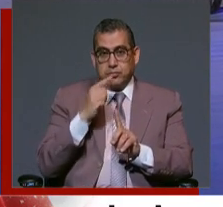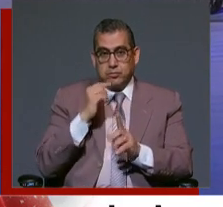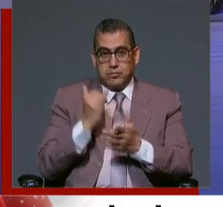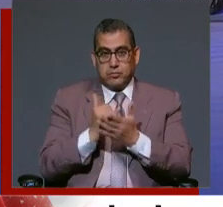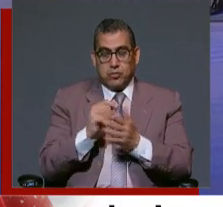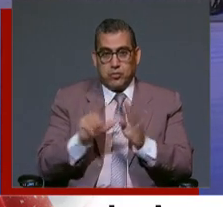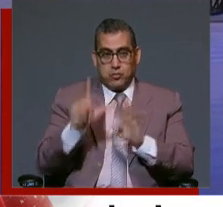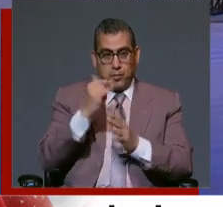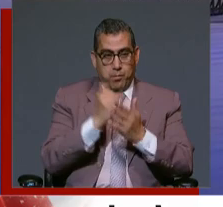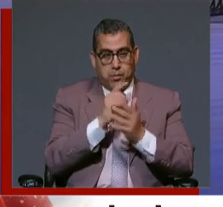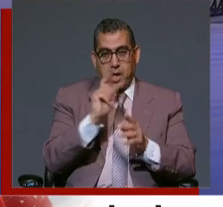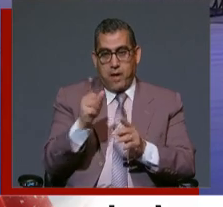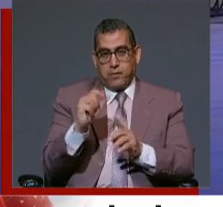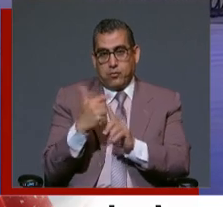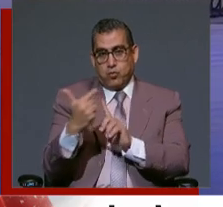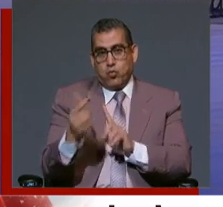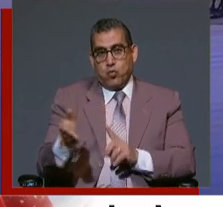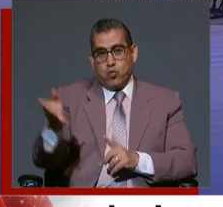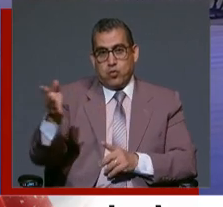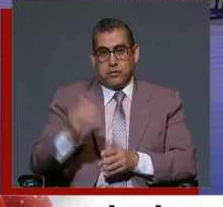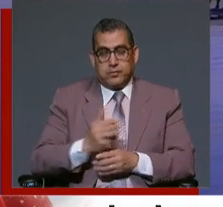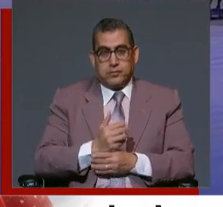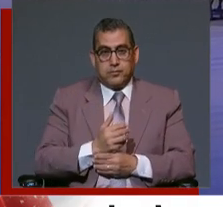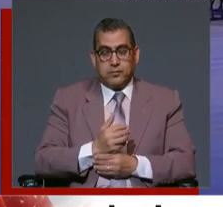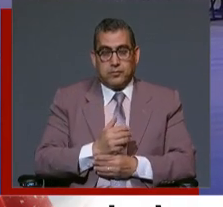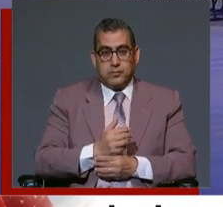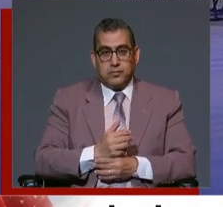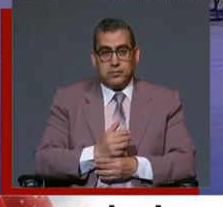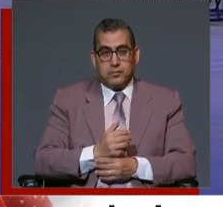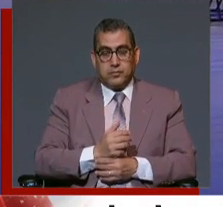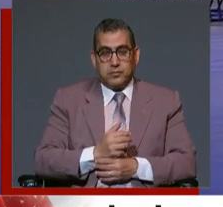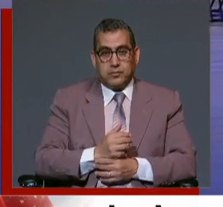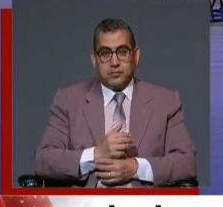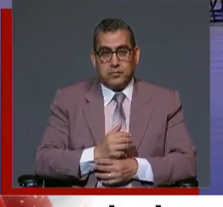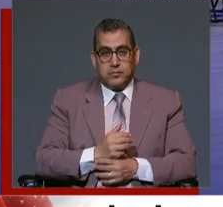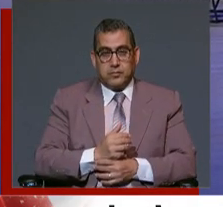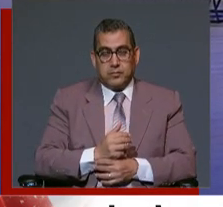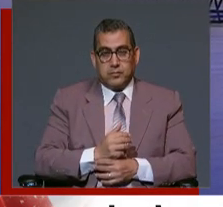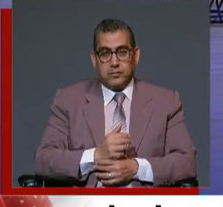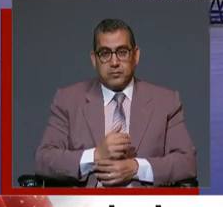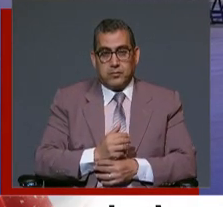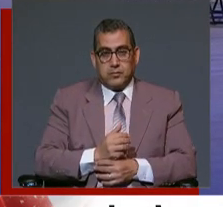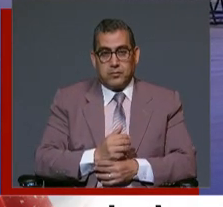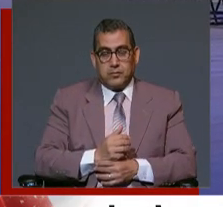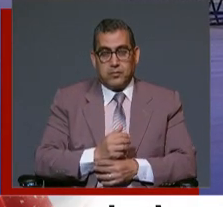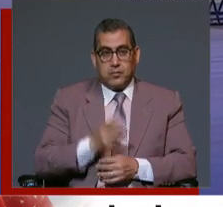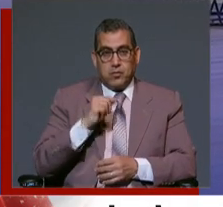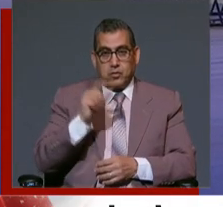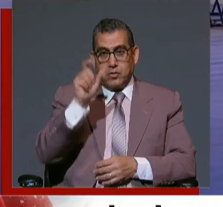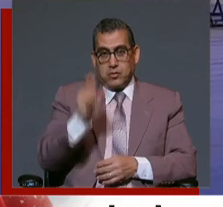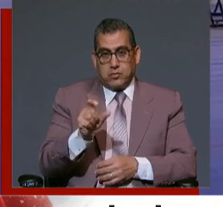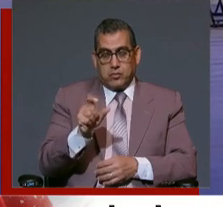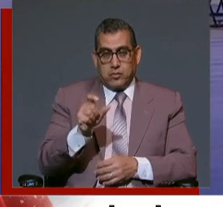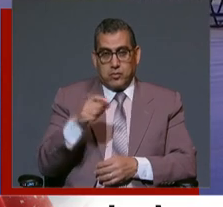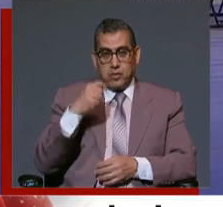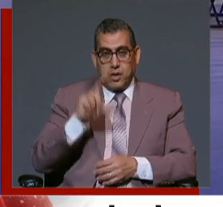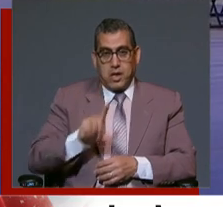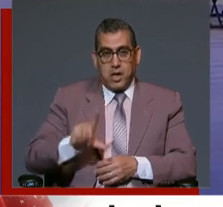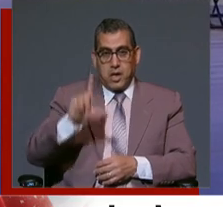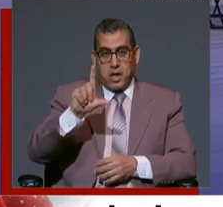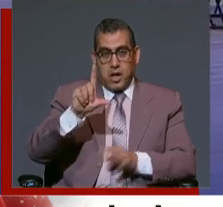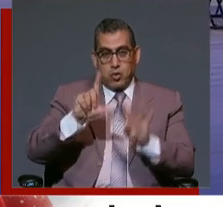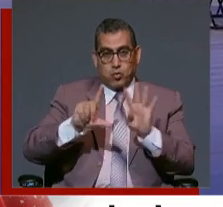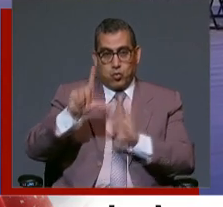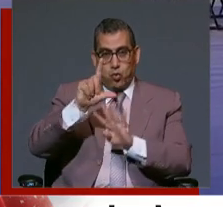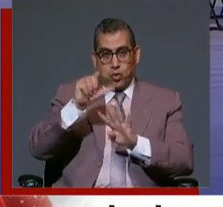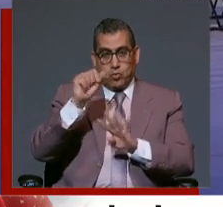رئيس جمهورية بوروندي، معالي السيد حمسة عبدي باري رئيس وزراء